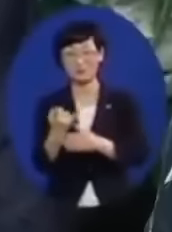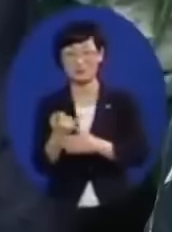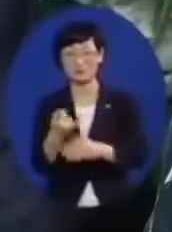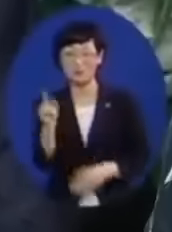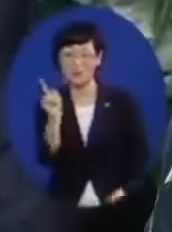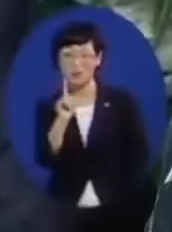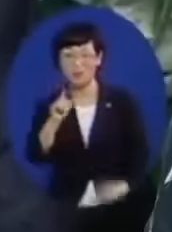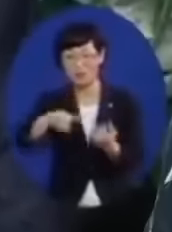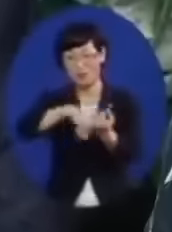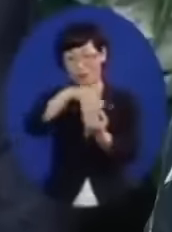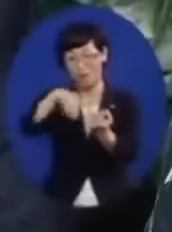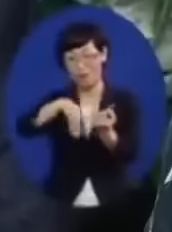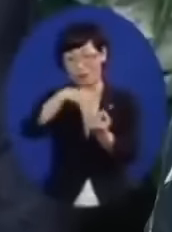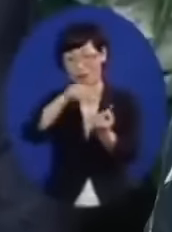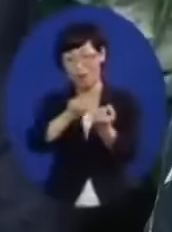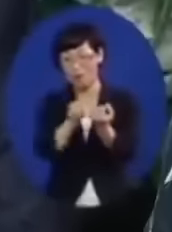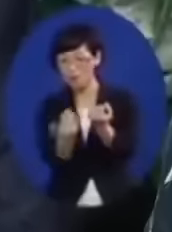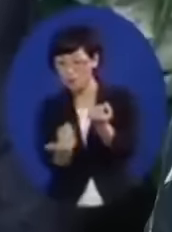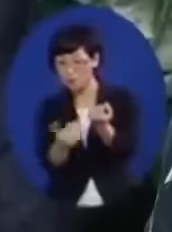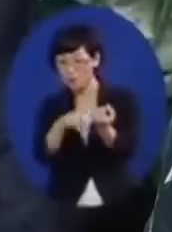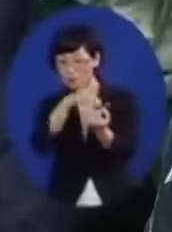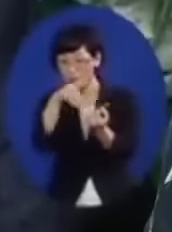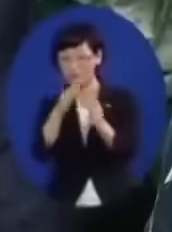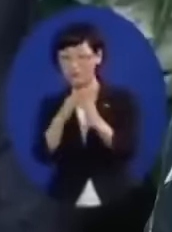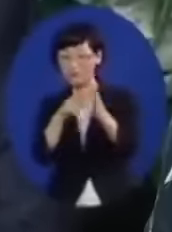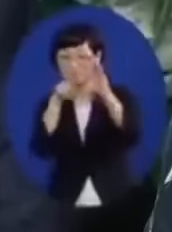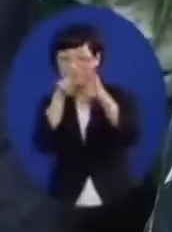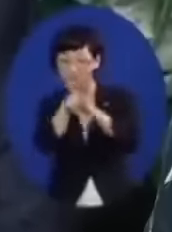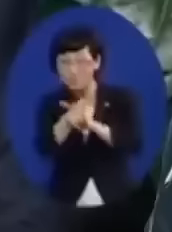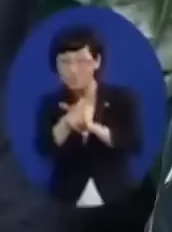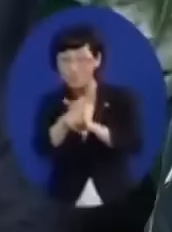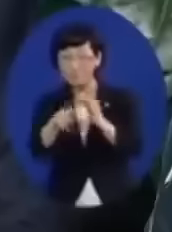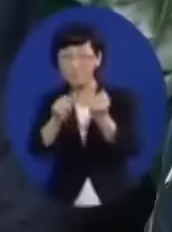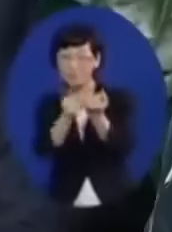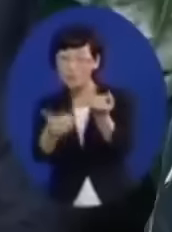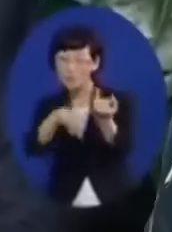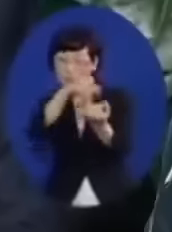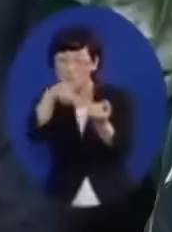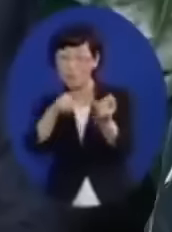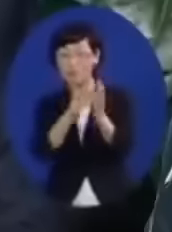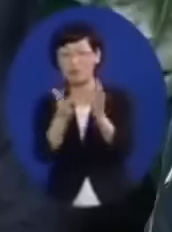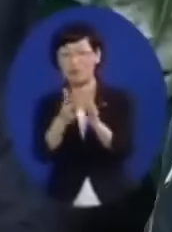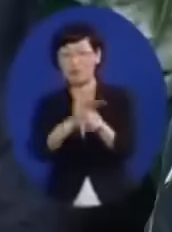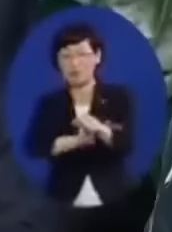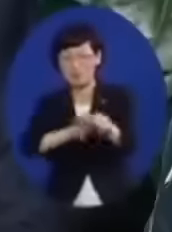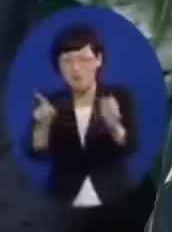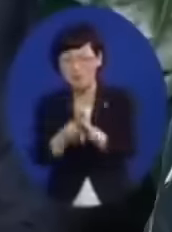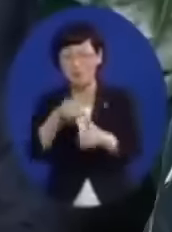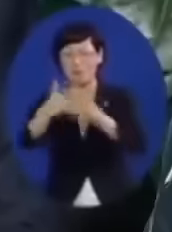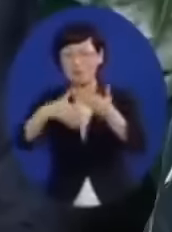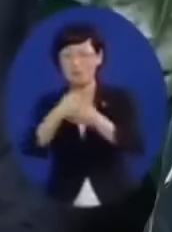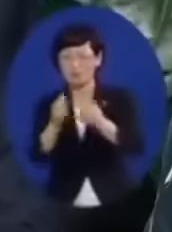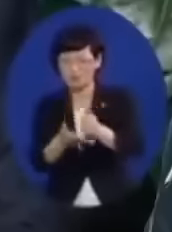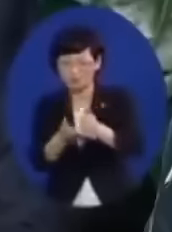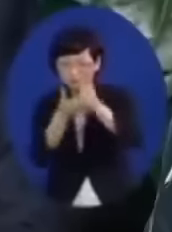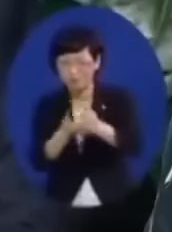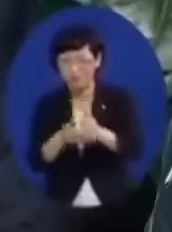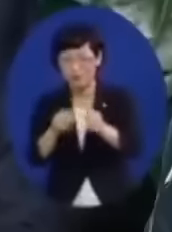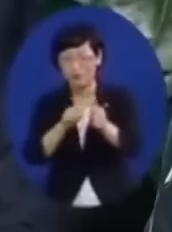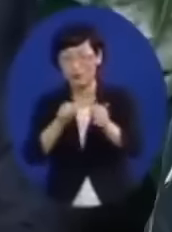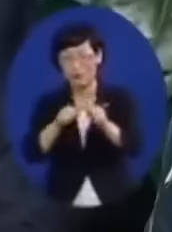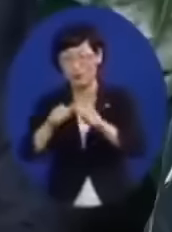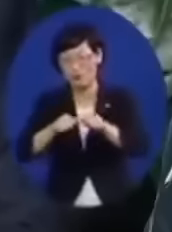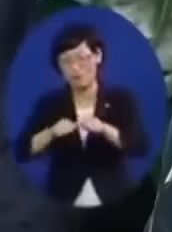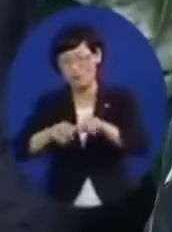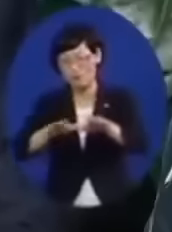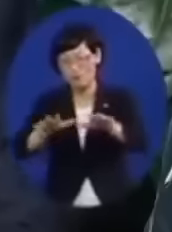어느 과부집에 신방을 갔는데 그 과부가 예수를 잘 믿고 하나님을 잘 섬긴다는 소문이 쫙